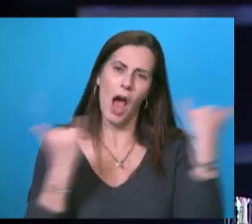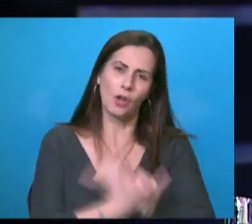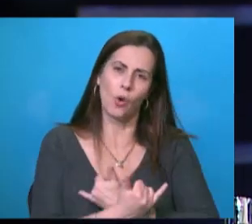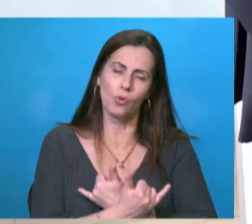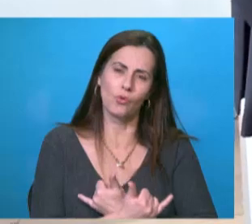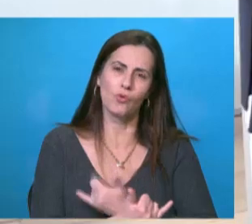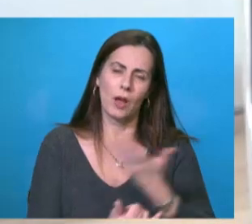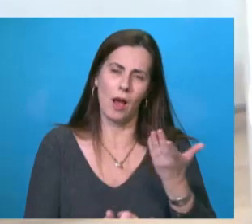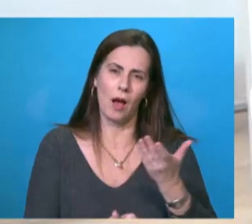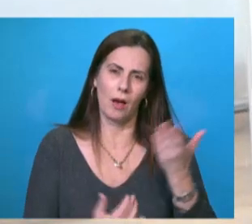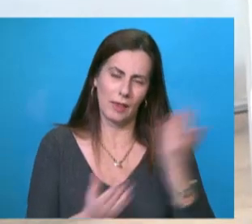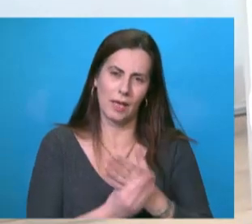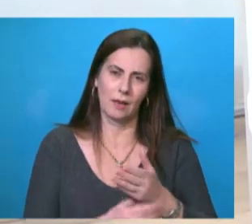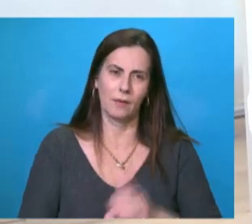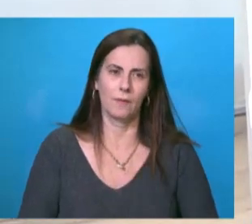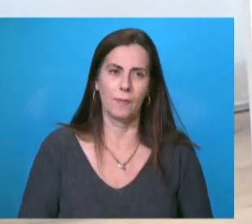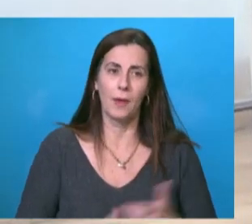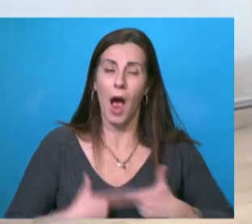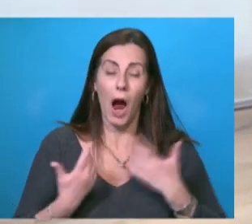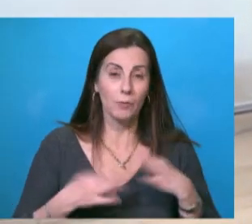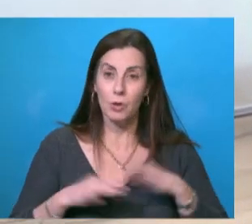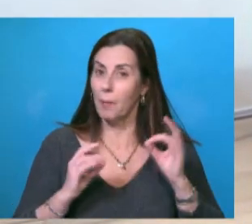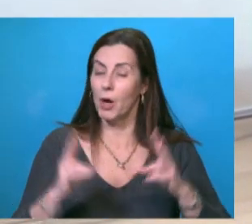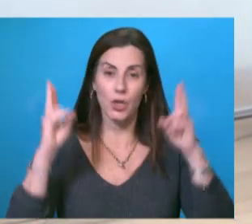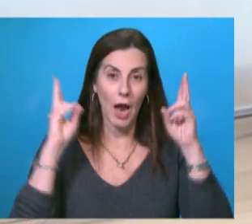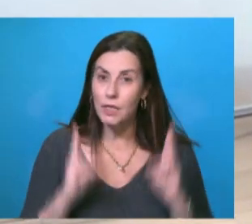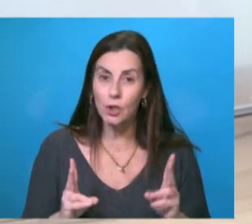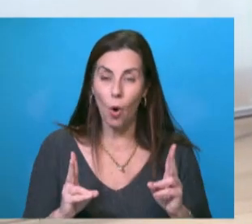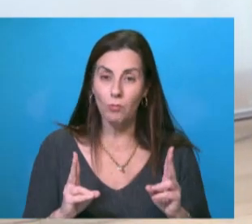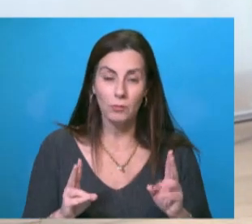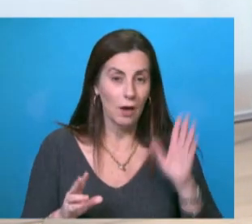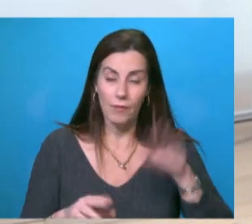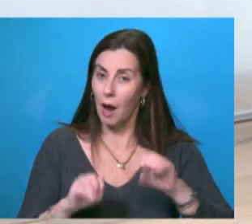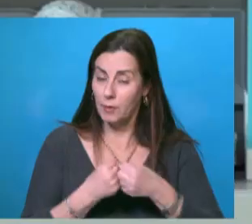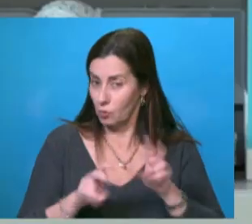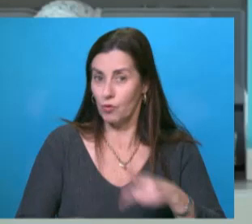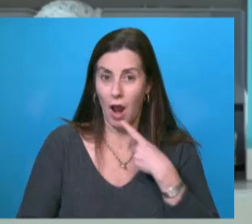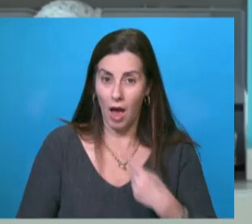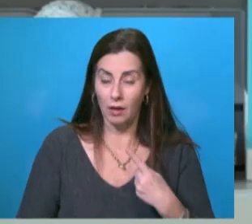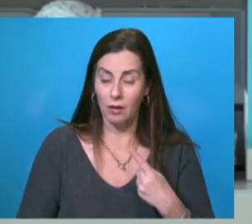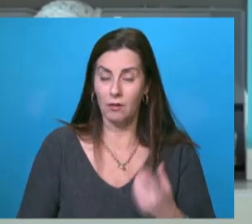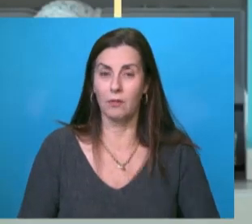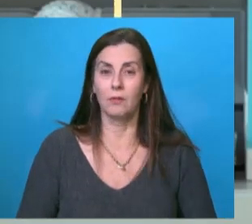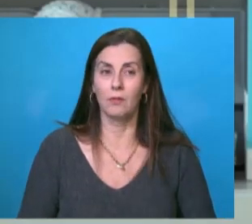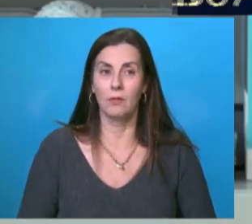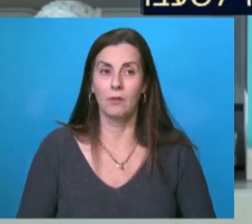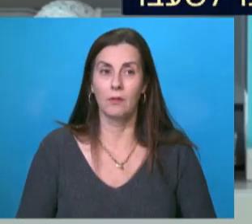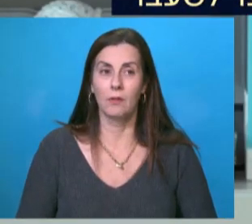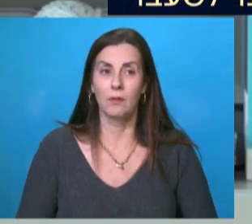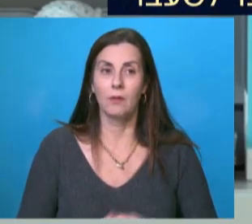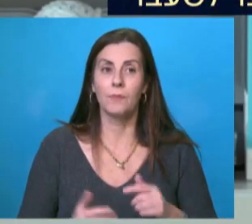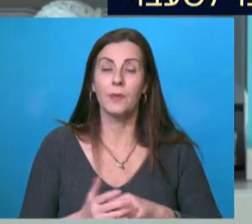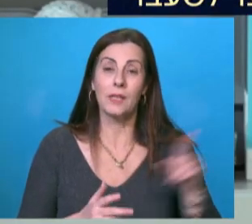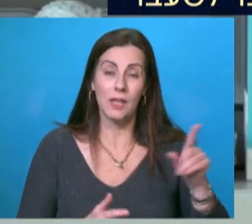נוער. החיים שלי נעמדו, נעצרו וגם נהרסו, אפשר להגיד. ההכרה העקיפה הזאת